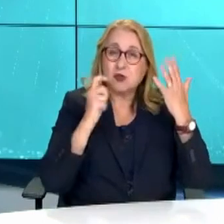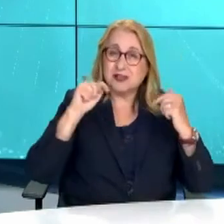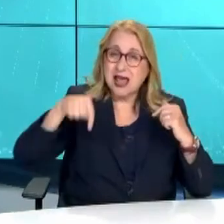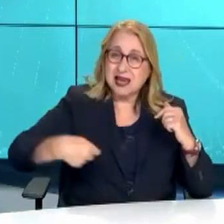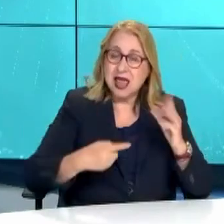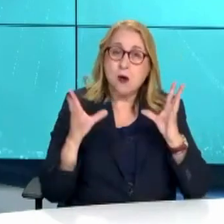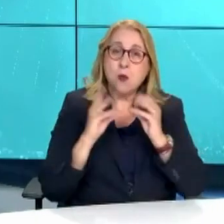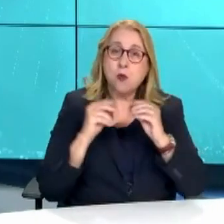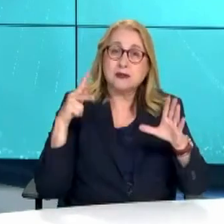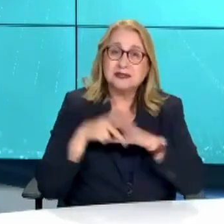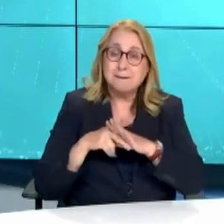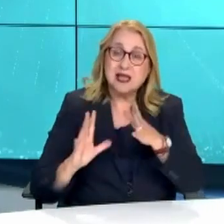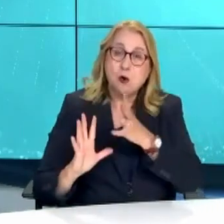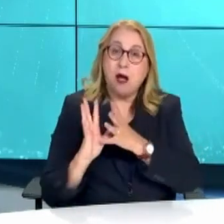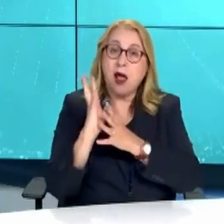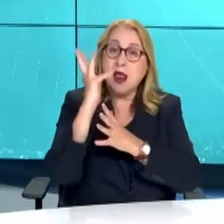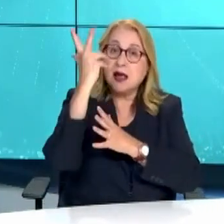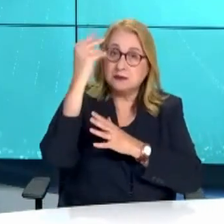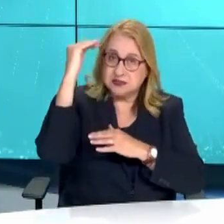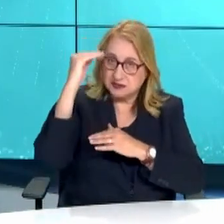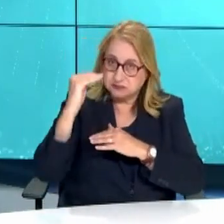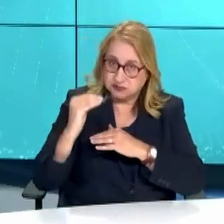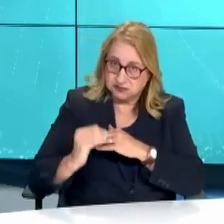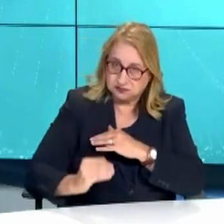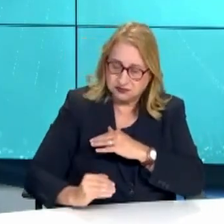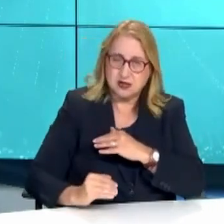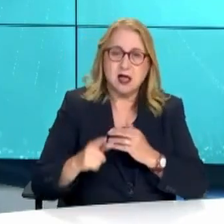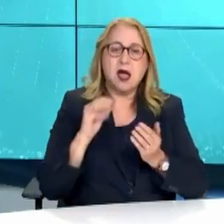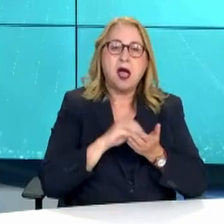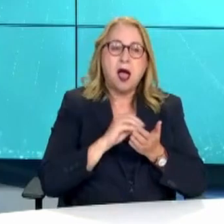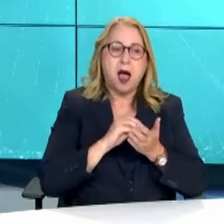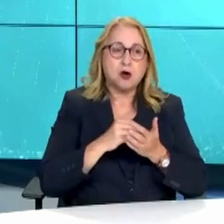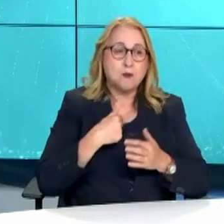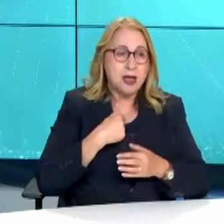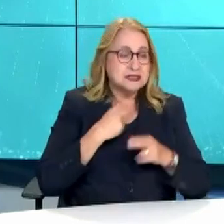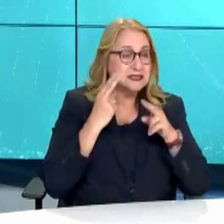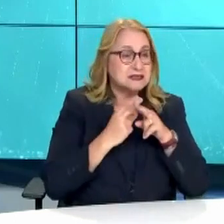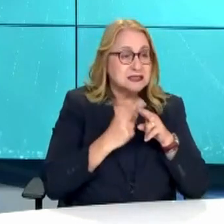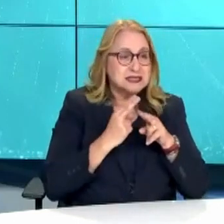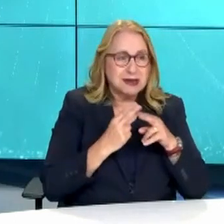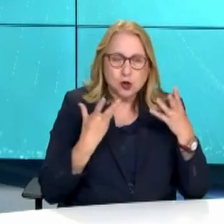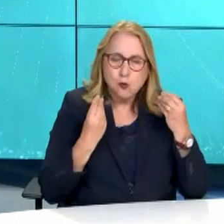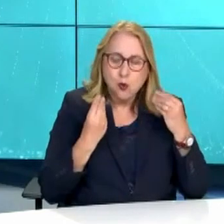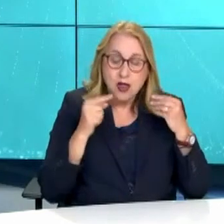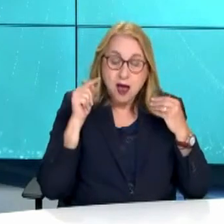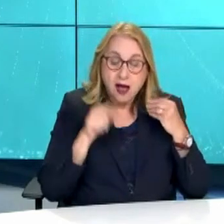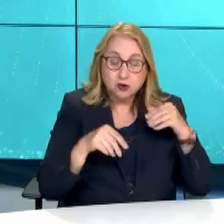Ανάκαμψης, αποδίδουμε πολύ μεγάλη σημασία στην υλοποίηση αυτών των οροσίμων για ευνόητους λόγους, αλλά